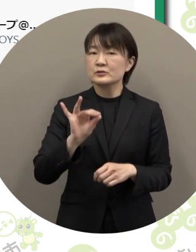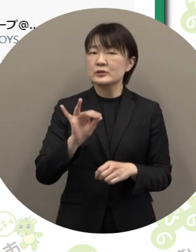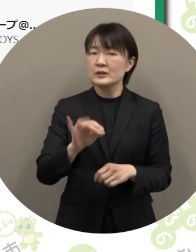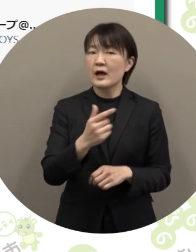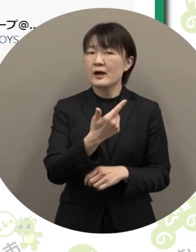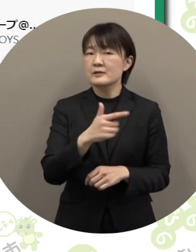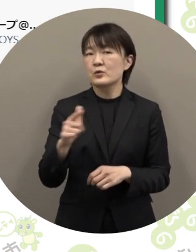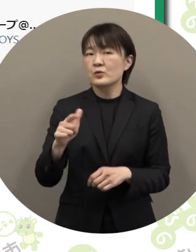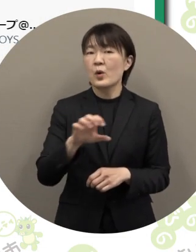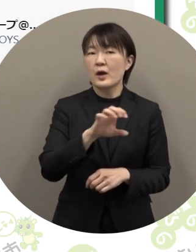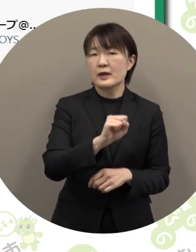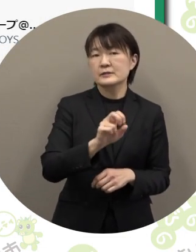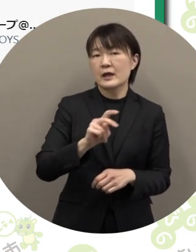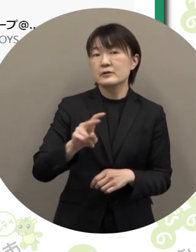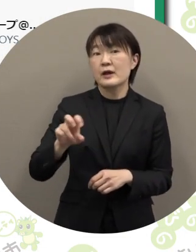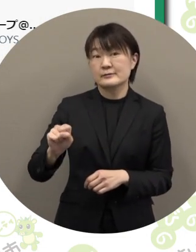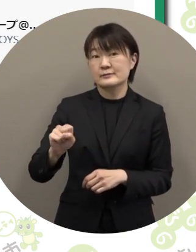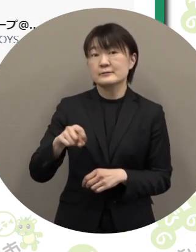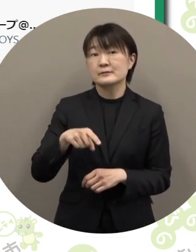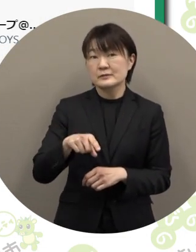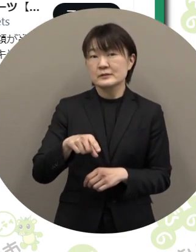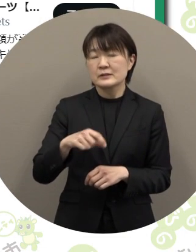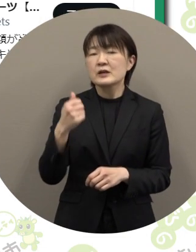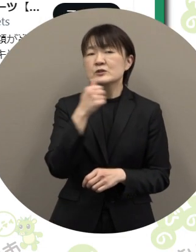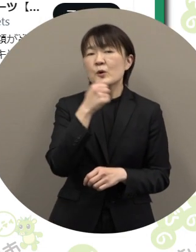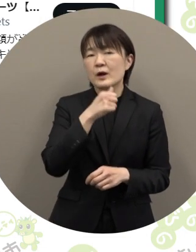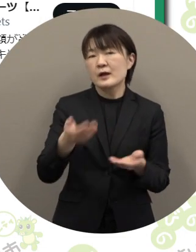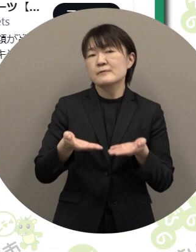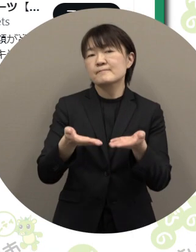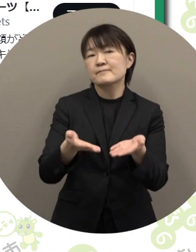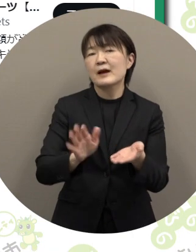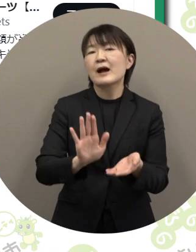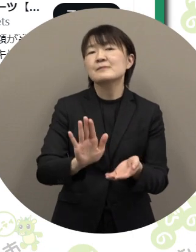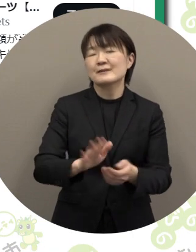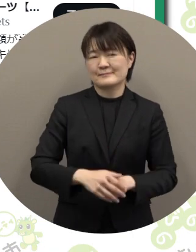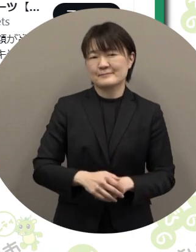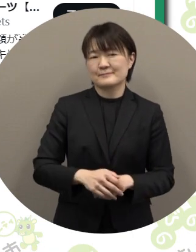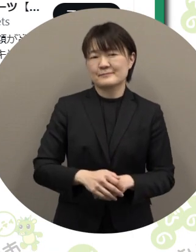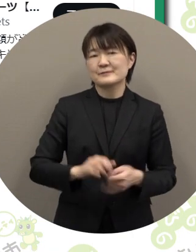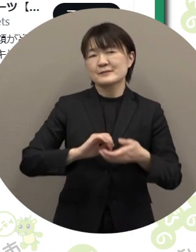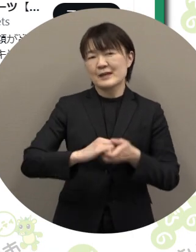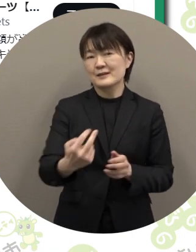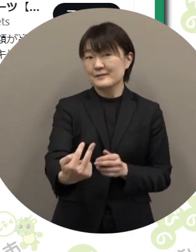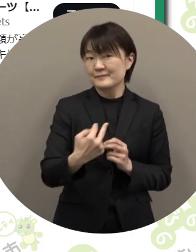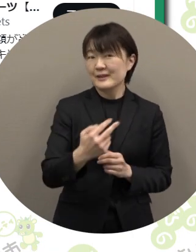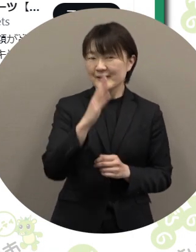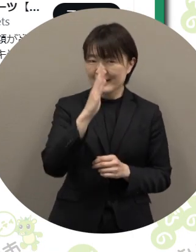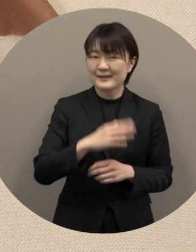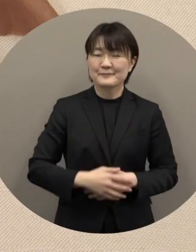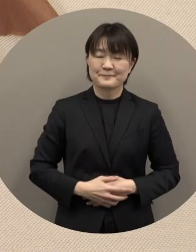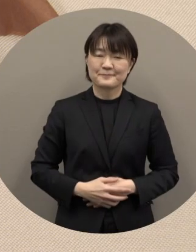どの SNS でも美味しい埼玉スイーツの紹介を配信していますので、ぜひご覧ください。